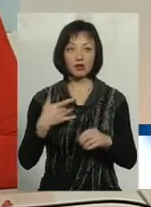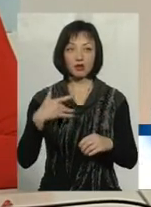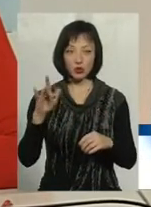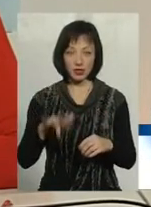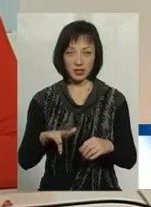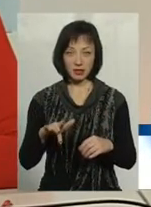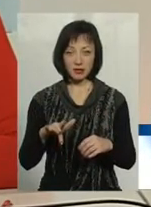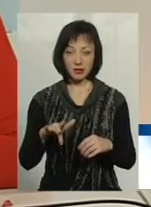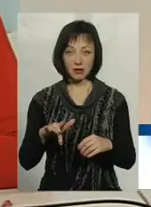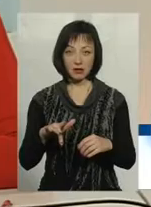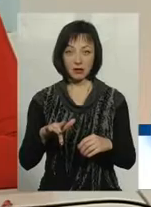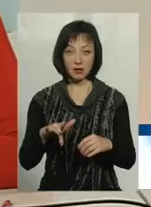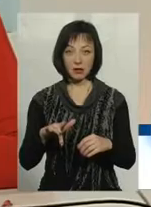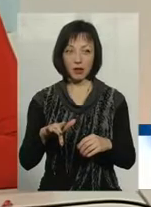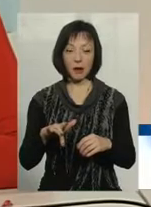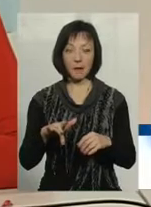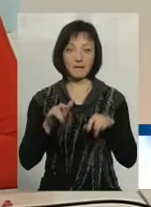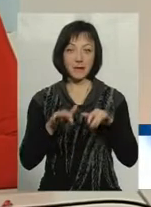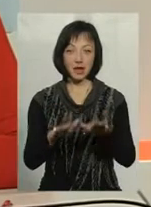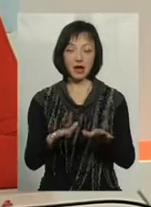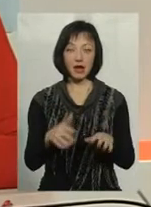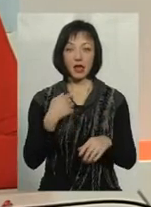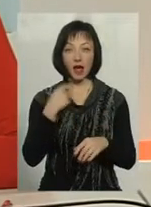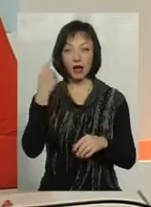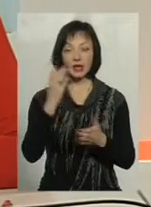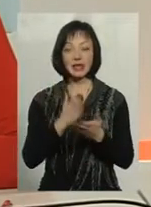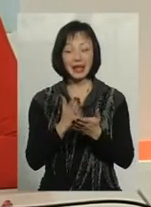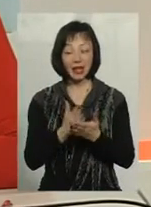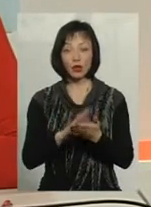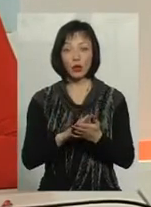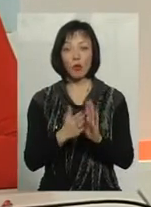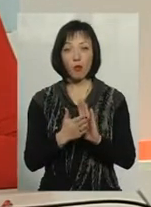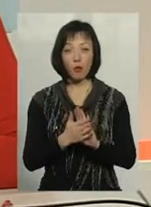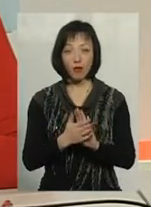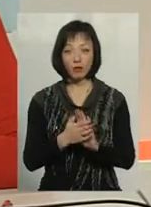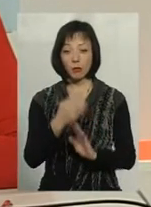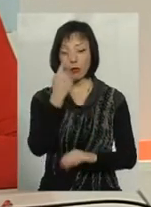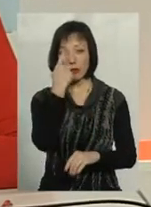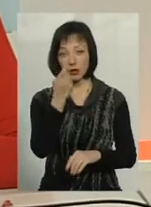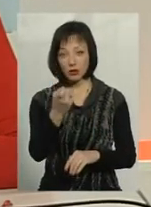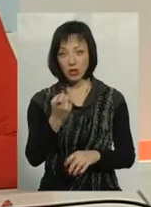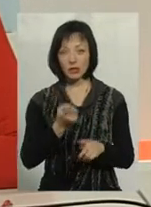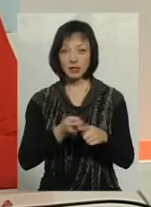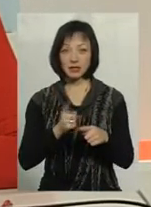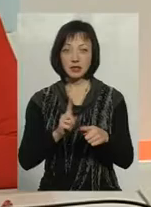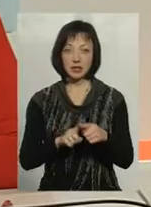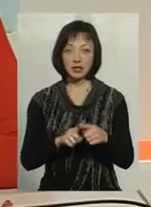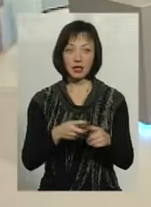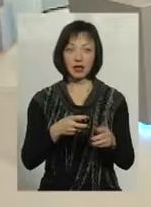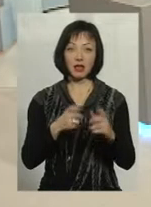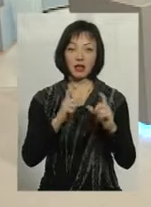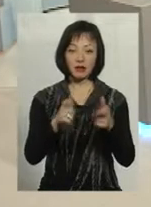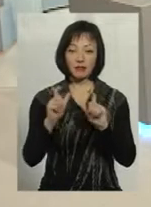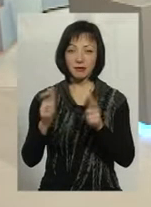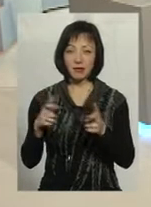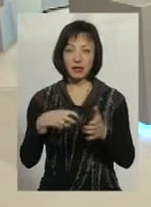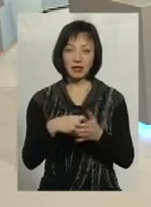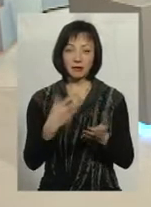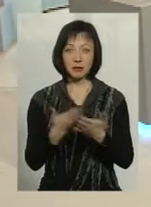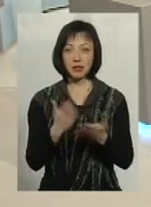як Кабмін, так і інші органи, починають додавати собі більше повноважень. Тобто завжди,